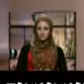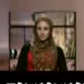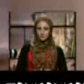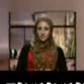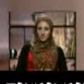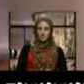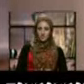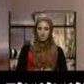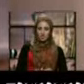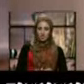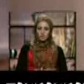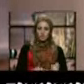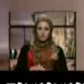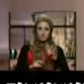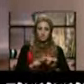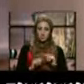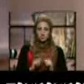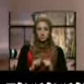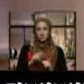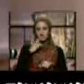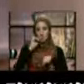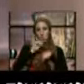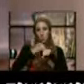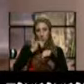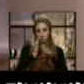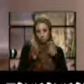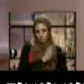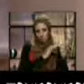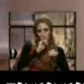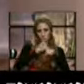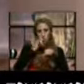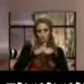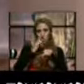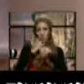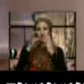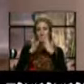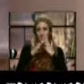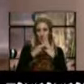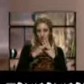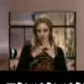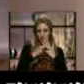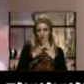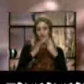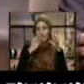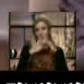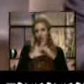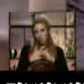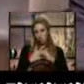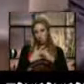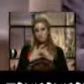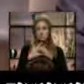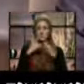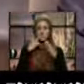الغرب اخذنا عنده دبلة الخطوبة ودبلة الزواج. صح مظبوط، ولازم تتنقل مش عارف يوم ايه من اليمين